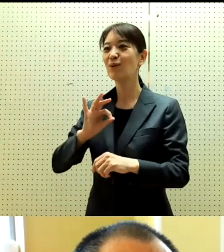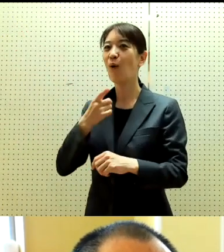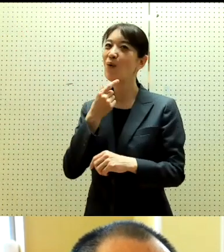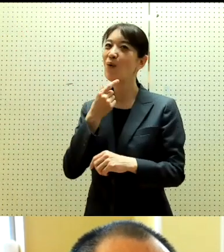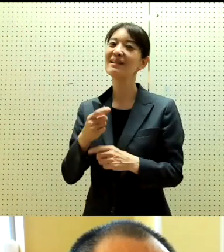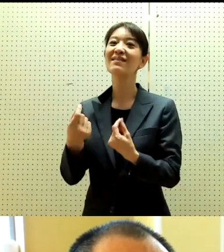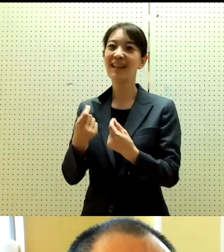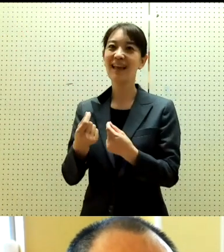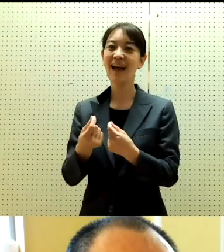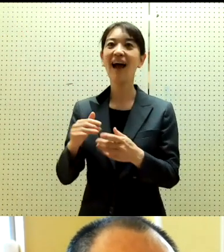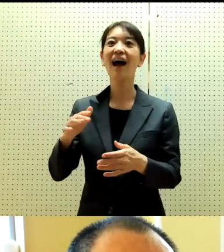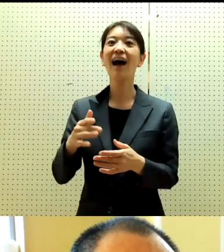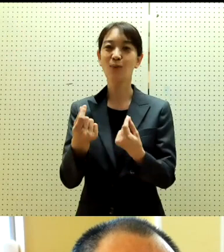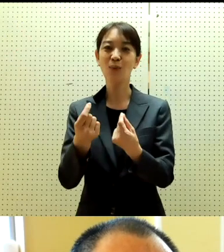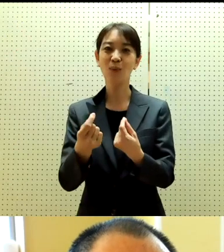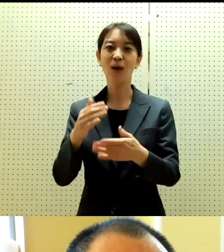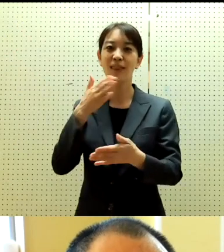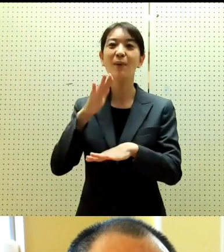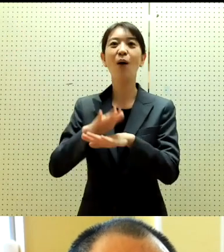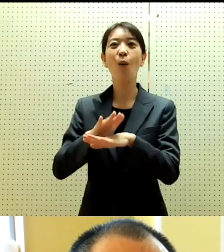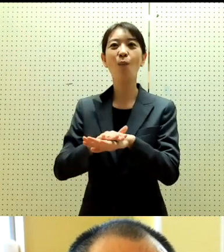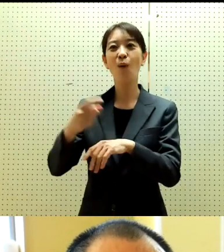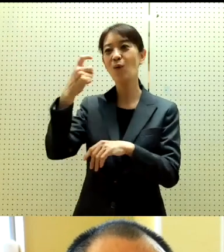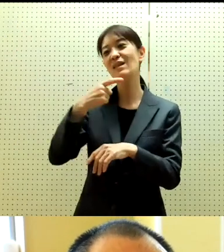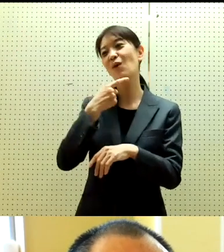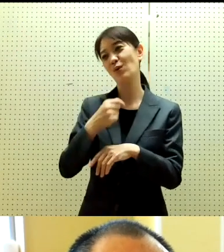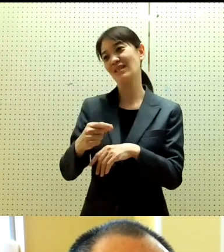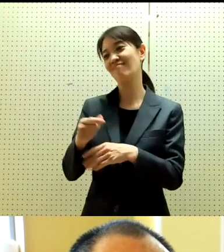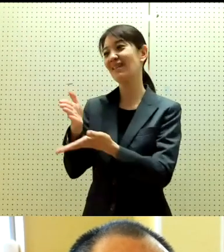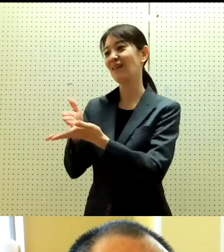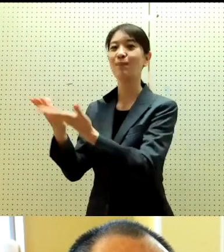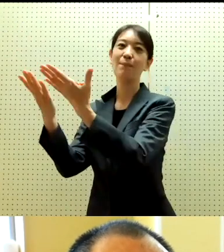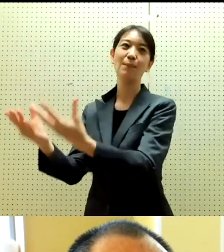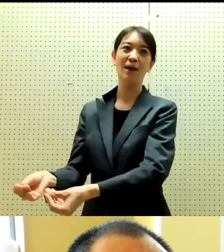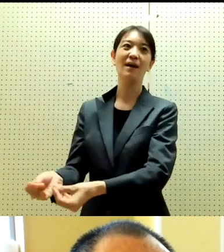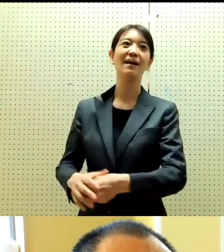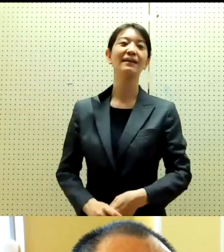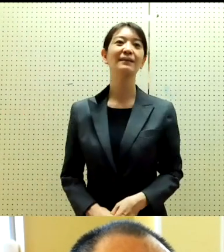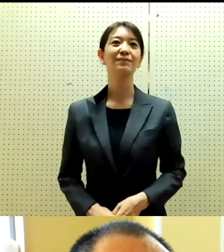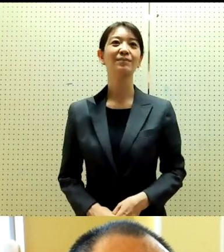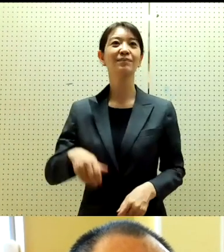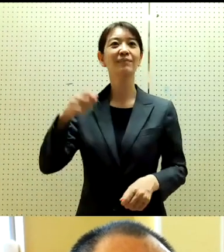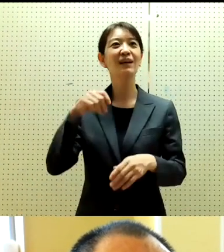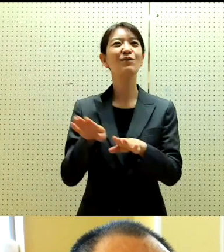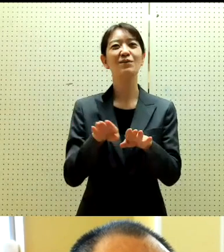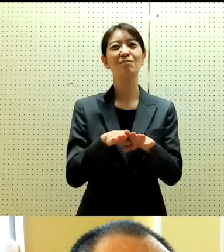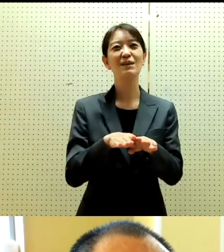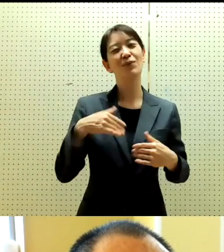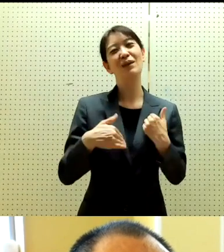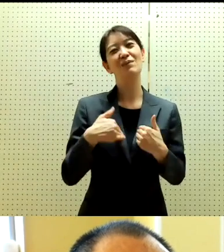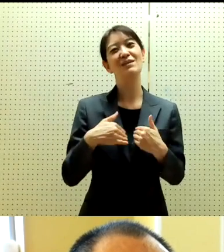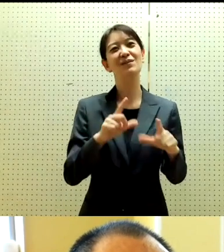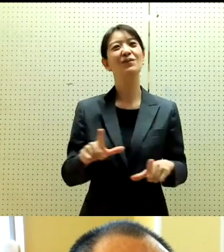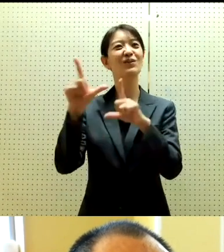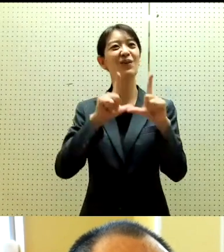かは教えてねとは言ってあります。 ああ、そうですか。夏休みも楽しく過ごせそうですね。分かりました